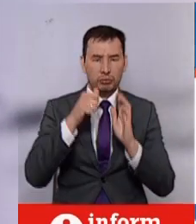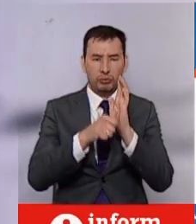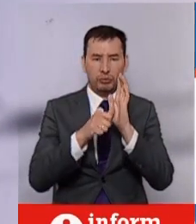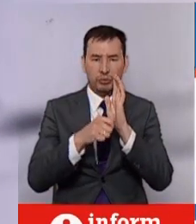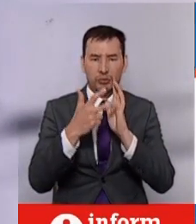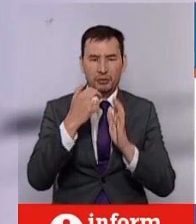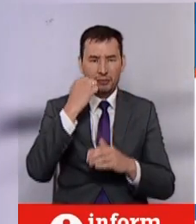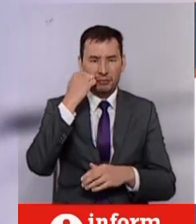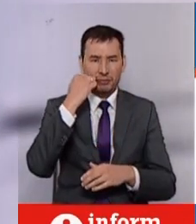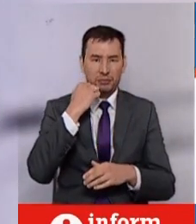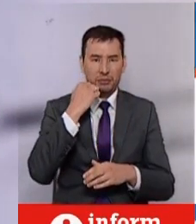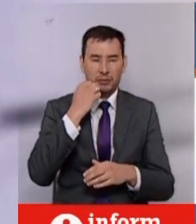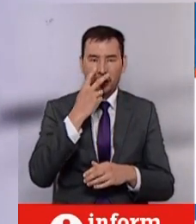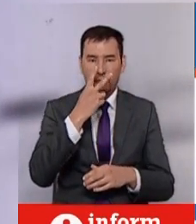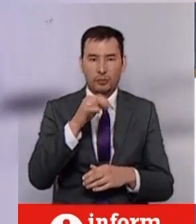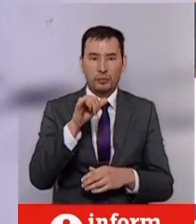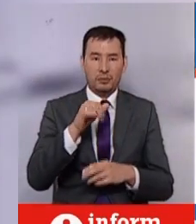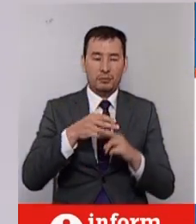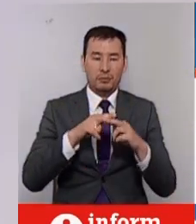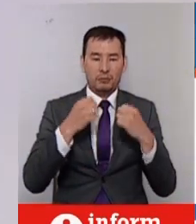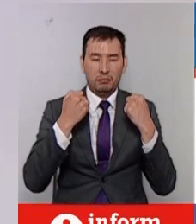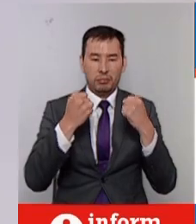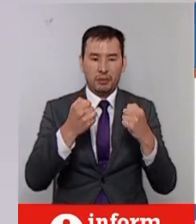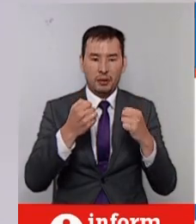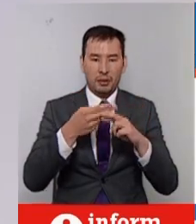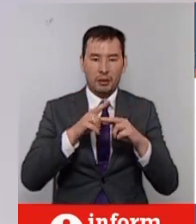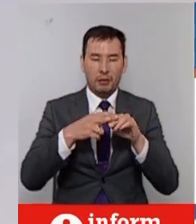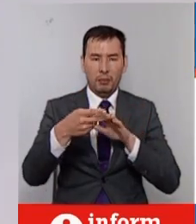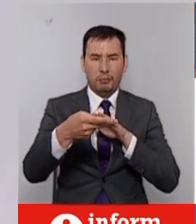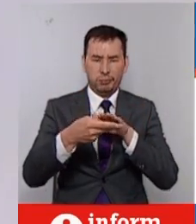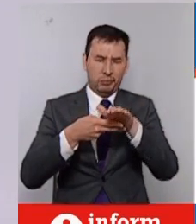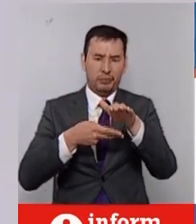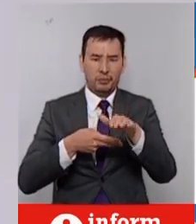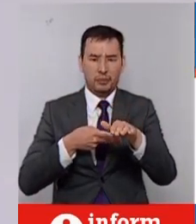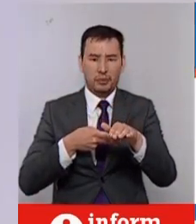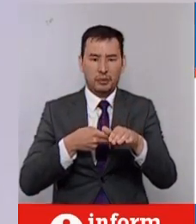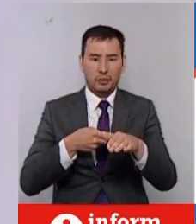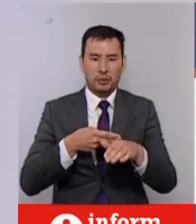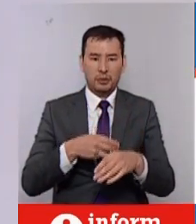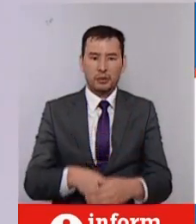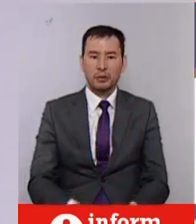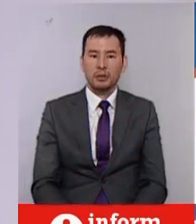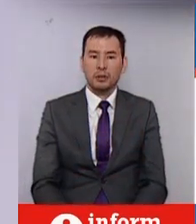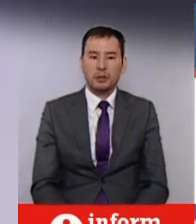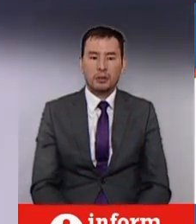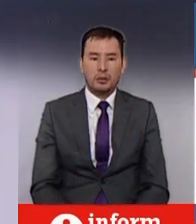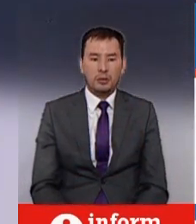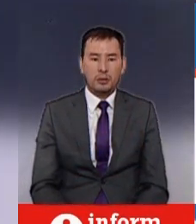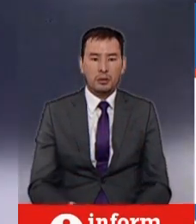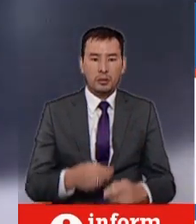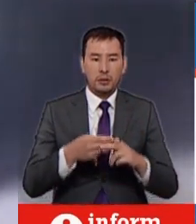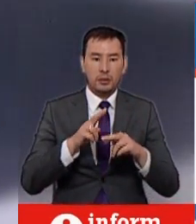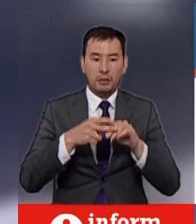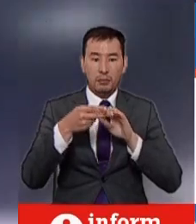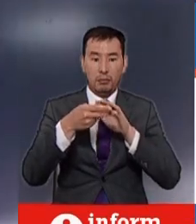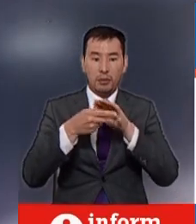баланы қағып өткен сәті. Машинаға соғылған жеткінші көліктің астында қалып қояды. Сорақысы жүргізуші апат болған жерден ізін